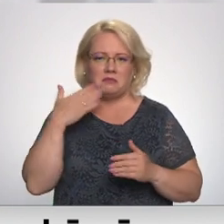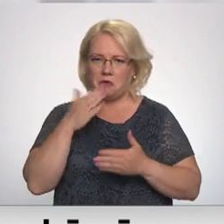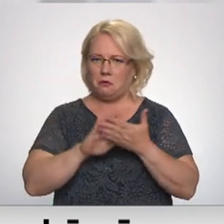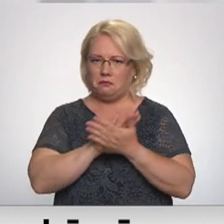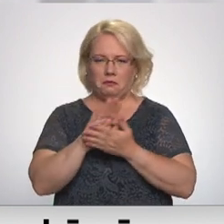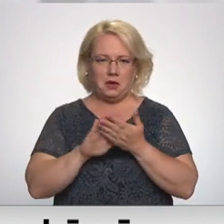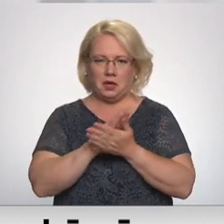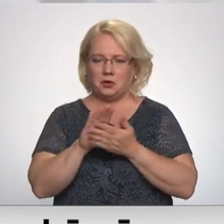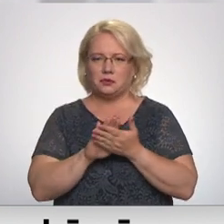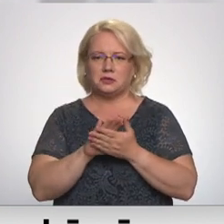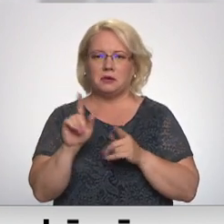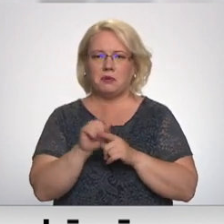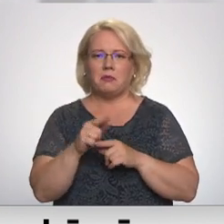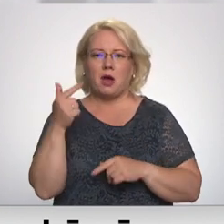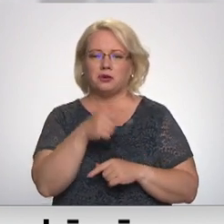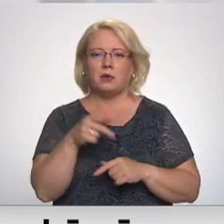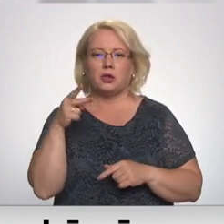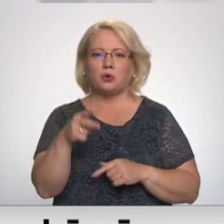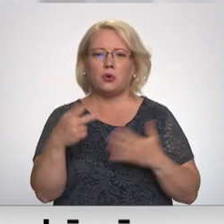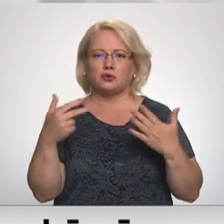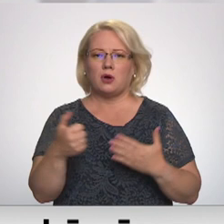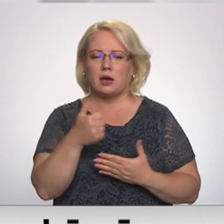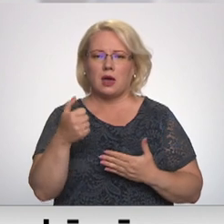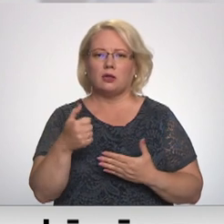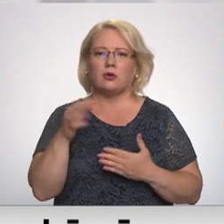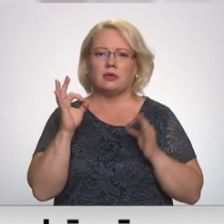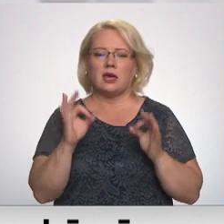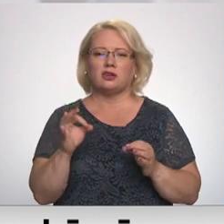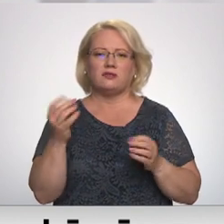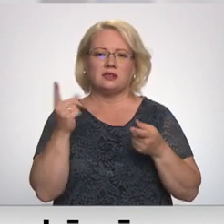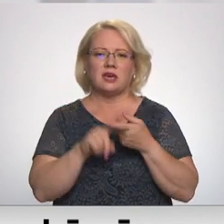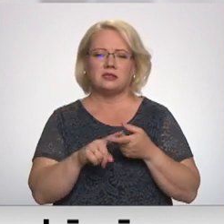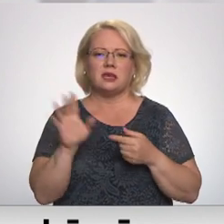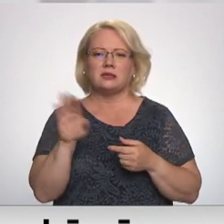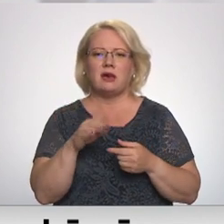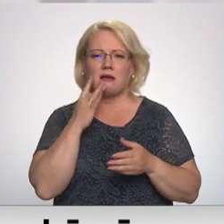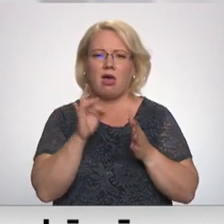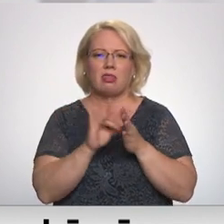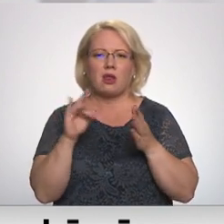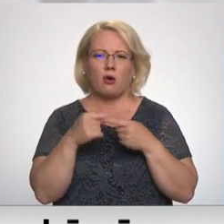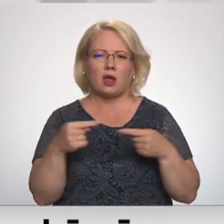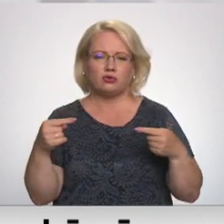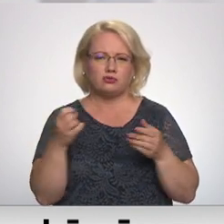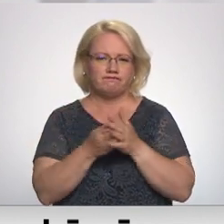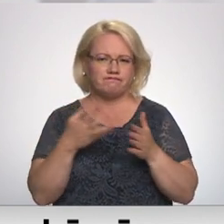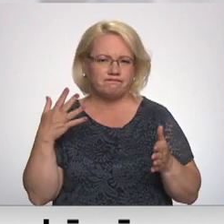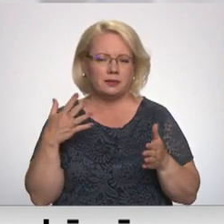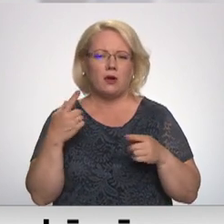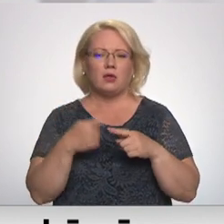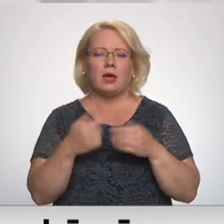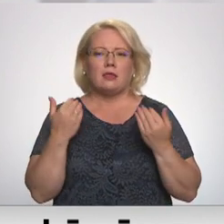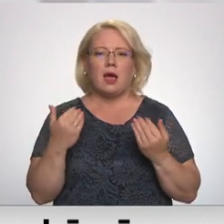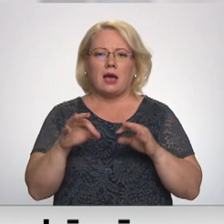pārspējot 2008. Gada līmeni. Un tas tieši lielā mērā ir dārgiem energoresursiem. Un saprotams, protams, ka mēs šobrīd tikai sākam